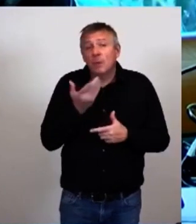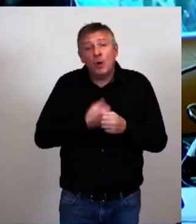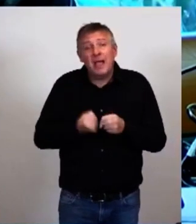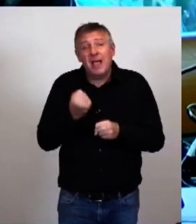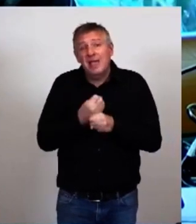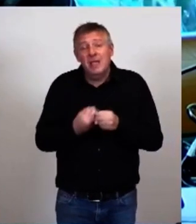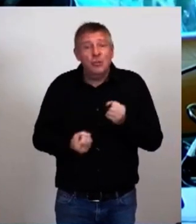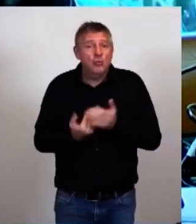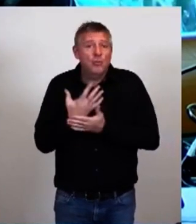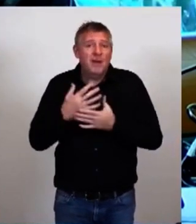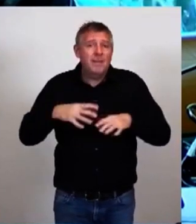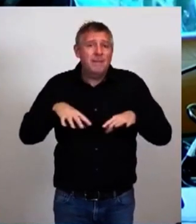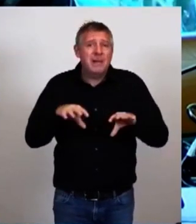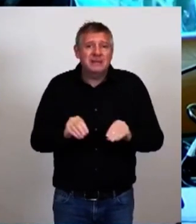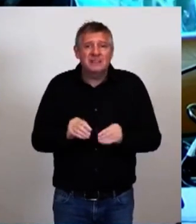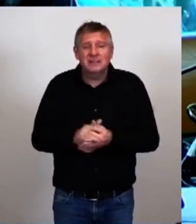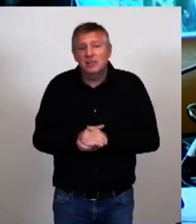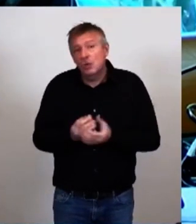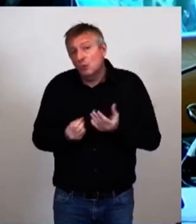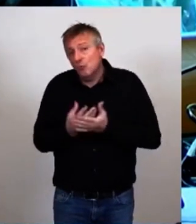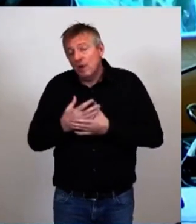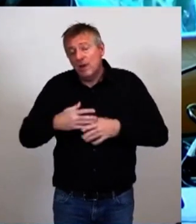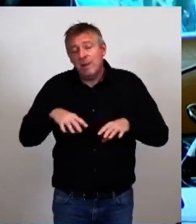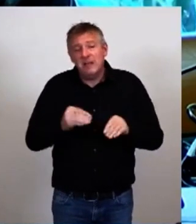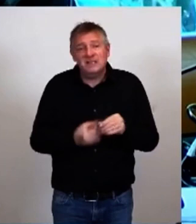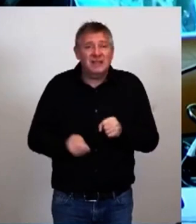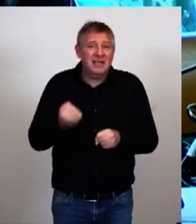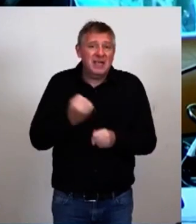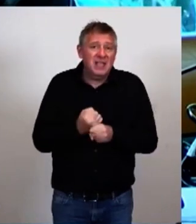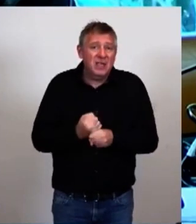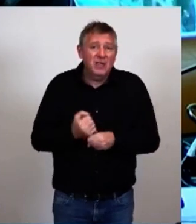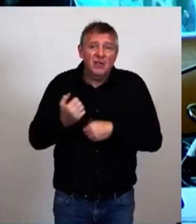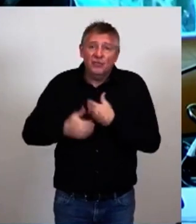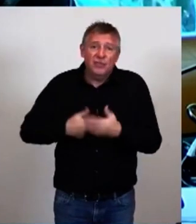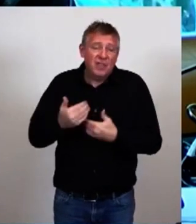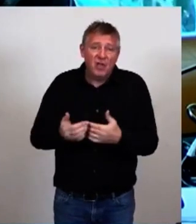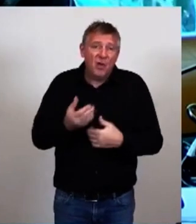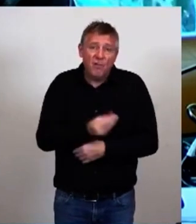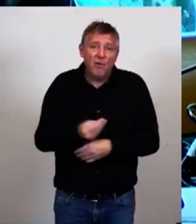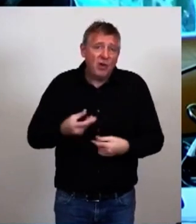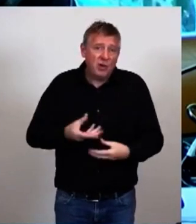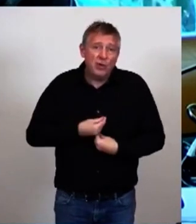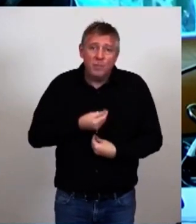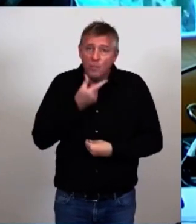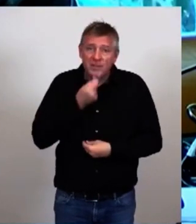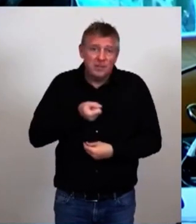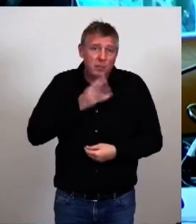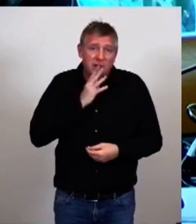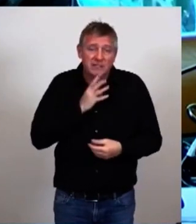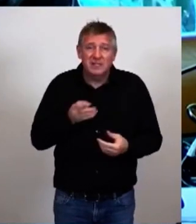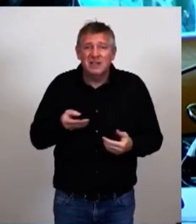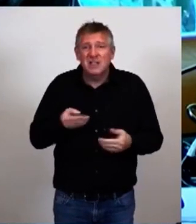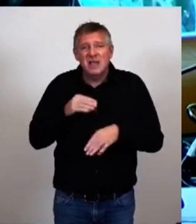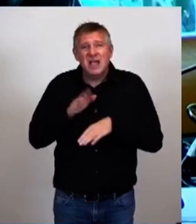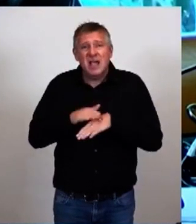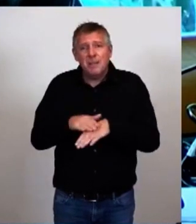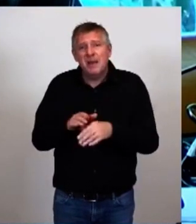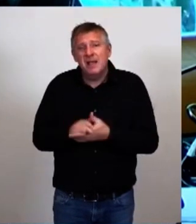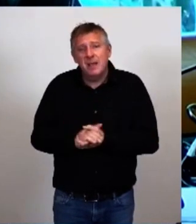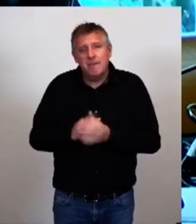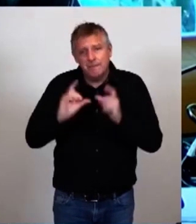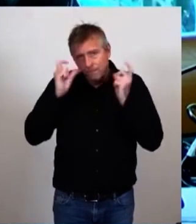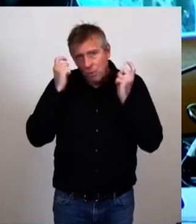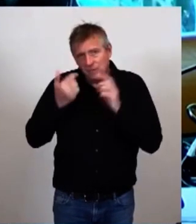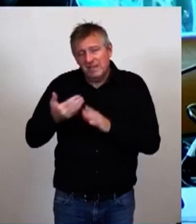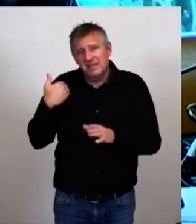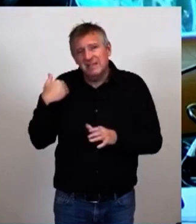de places créées, plus il y a de probabilité d'y accueillir des enfants. Un petit rappel, sur le mandat précédent, ce sont plus